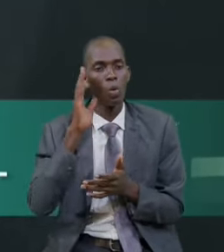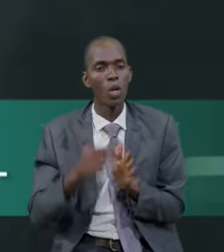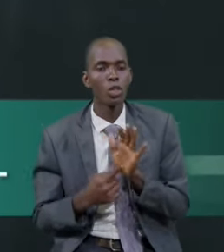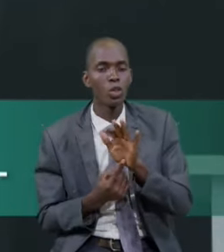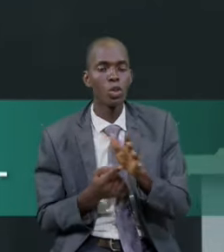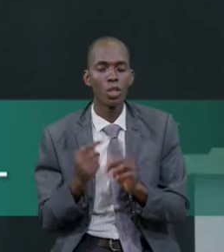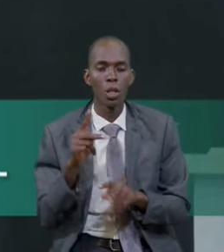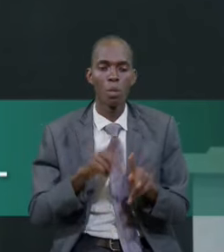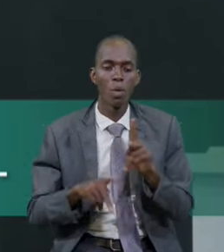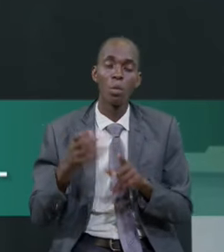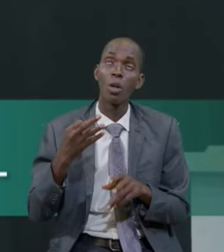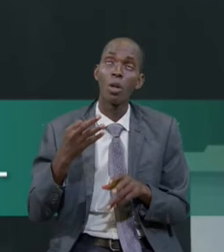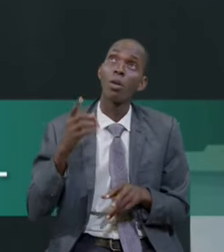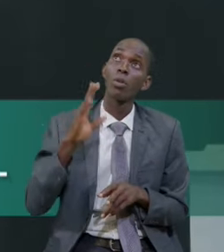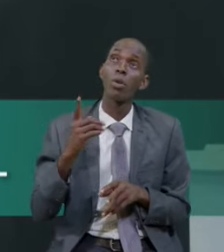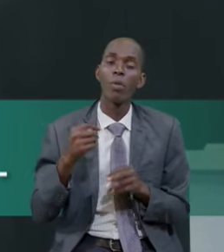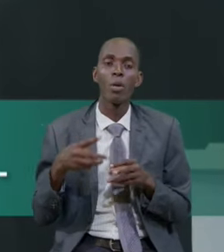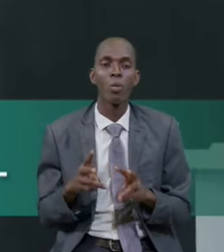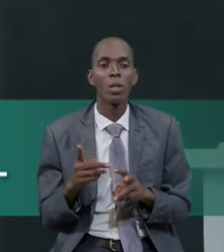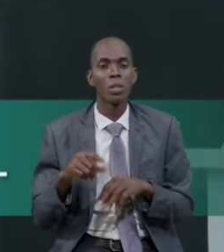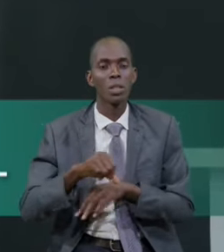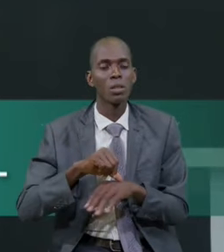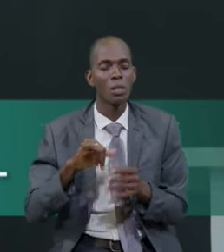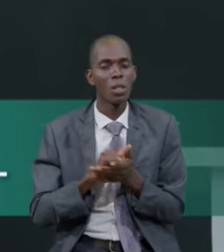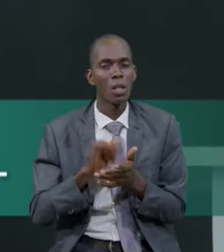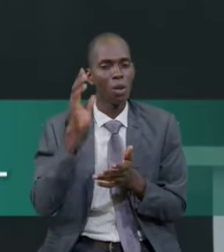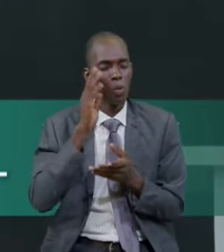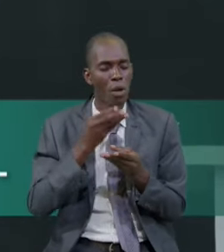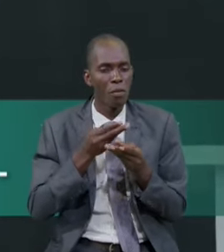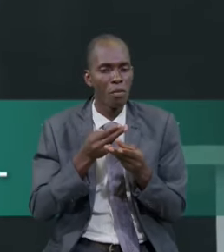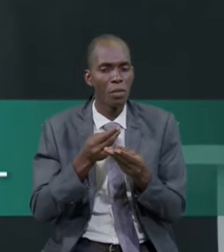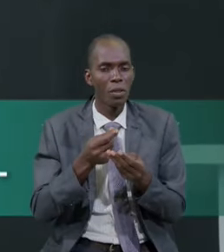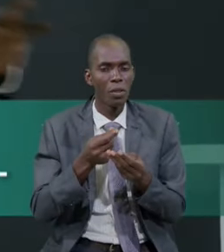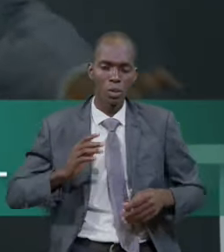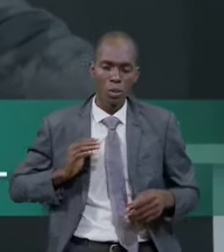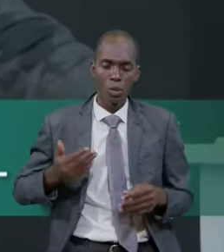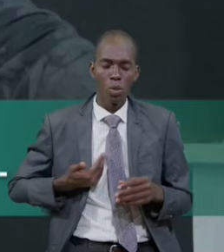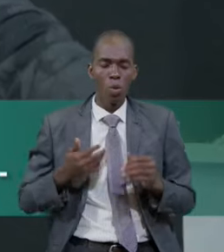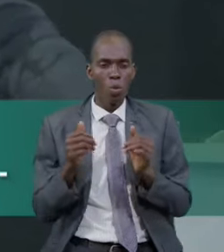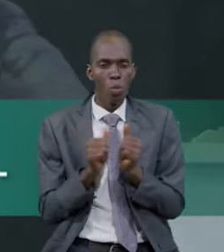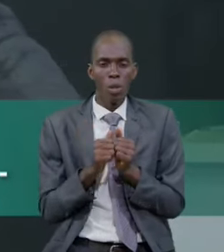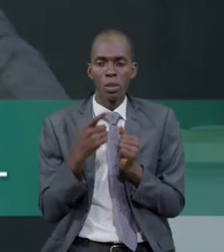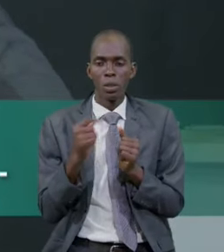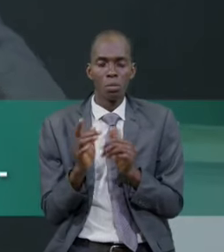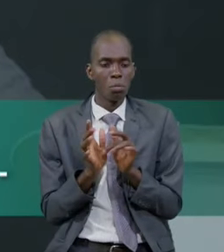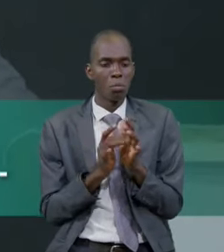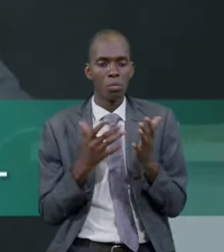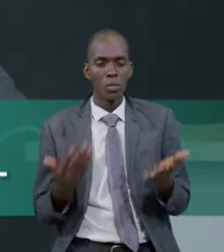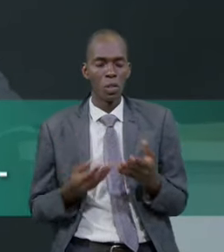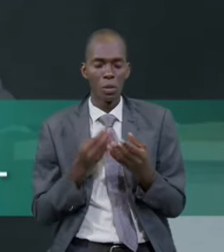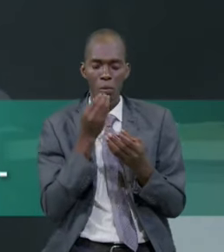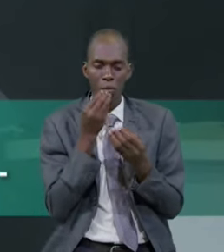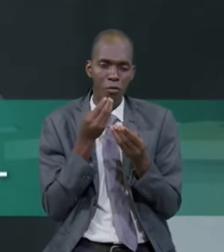est vivant, l'onction qui va nourrir les âmes par les Écritures, le type d'onction qui